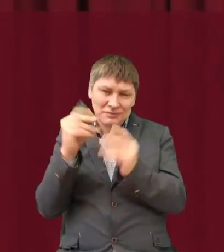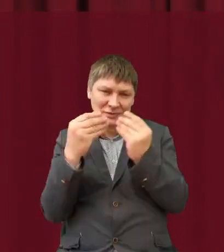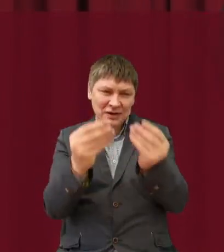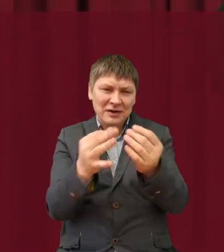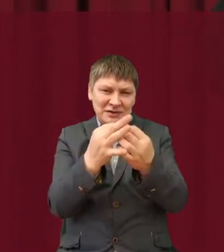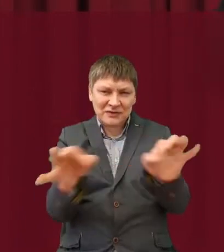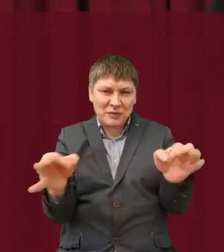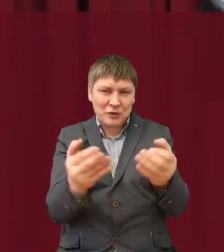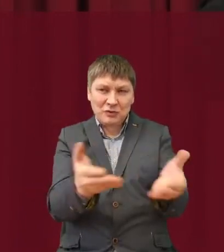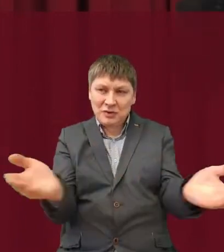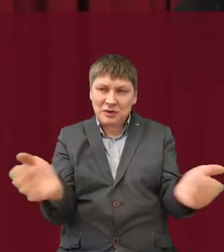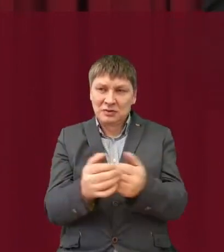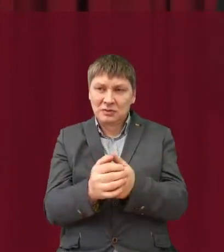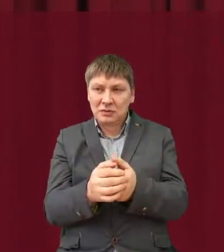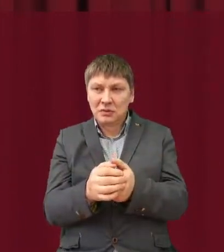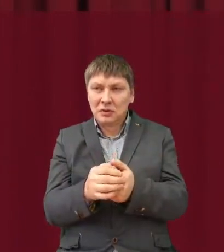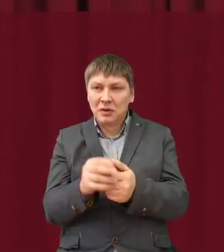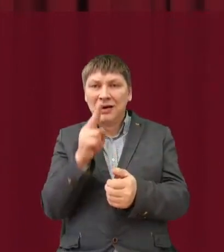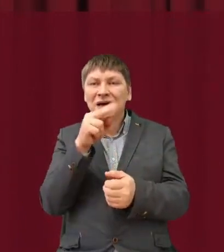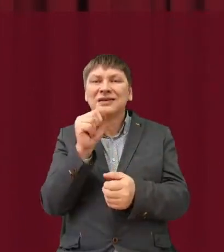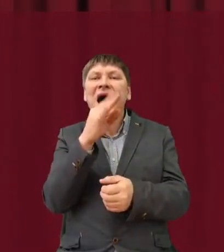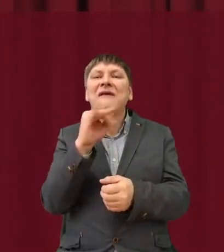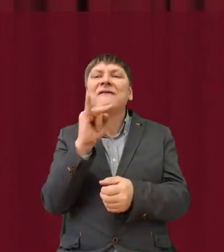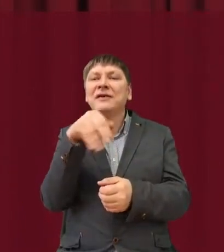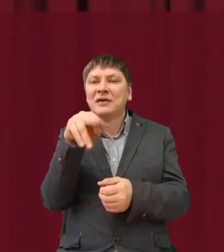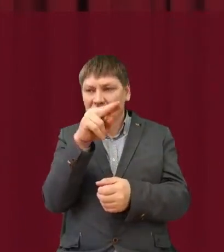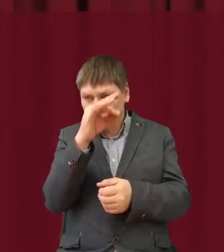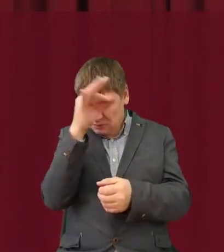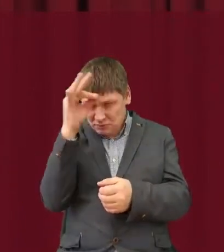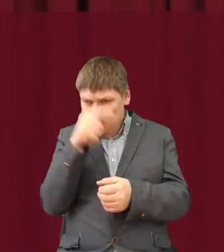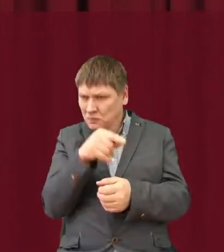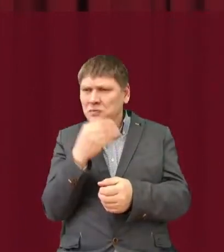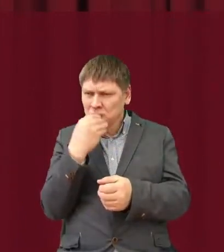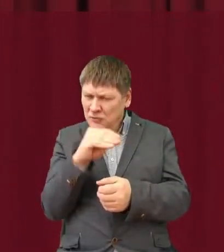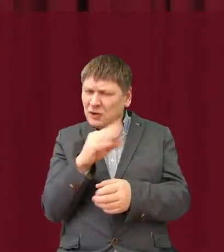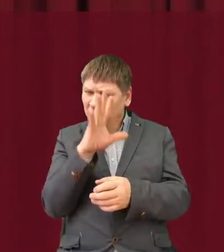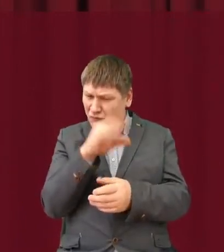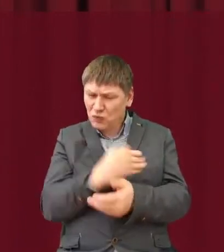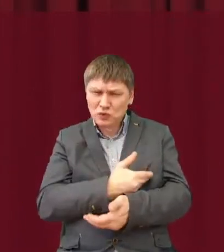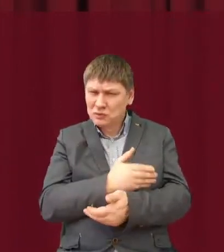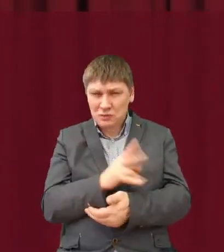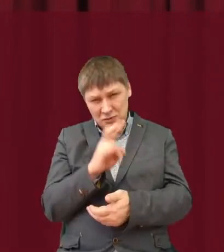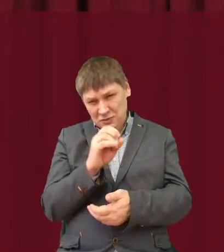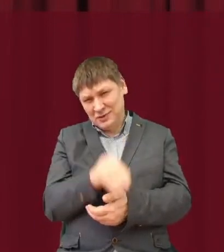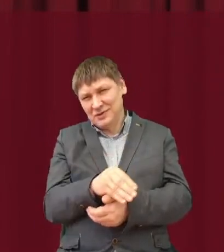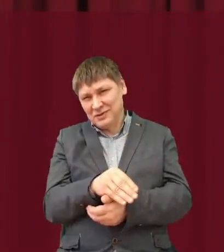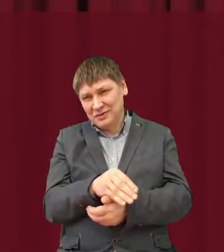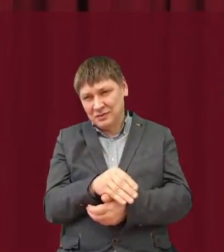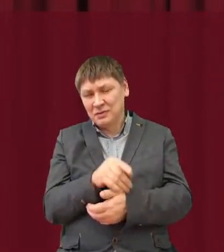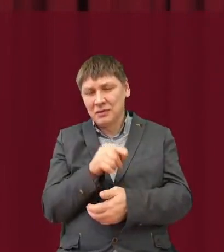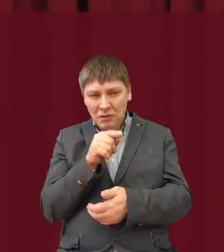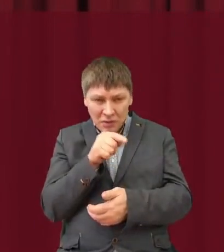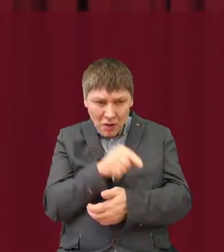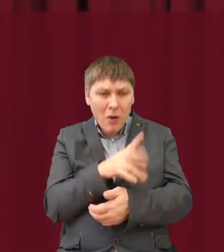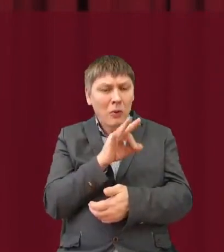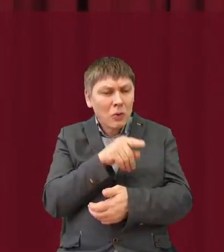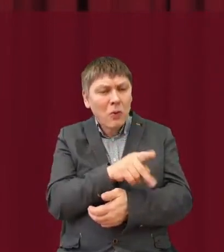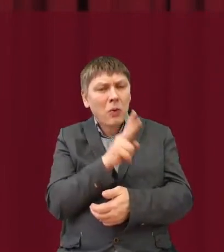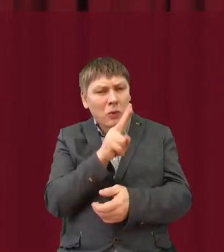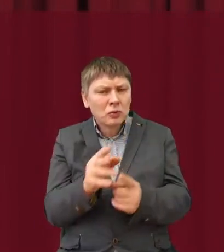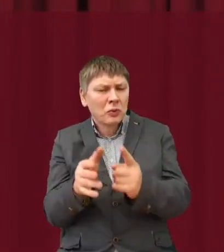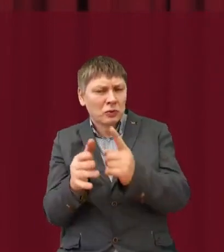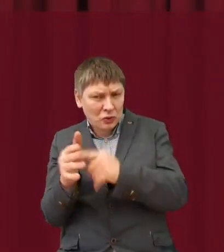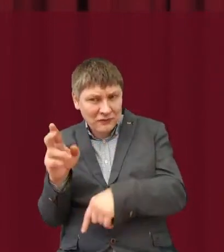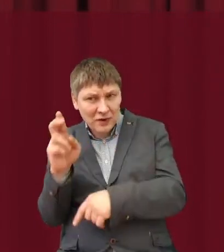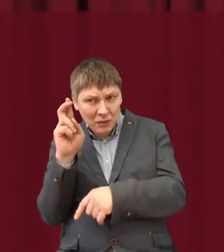свободными Давид был не идеален другие цари они были не идеальными Но те из них которые доверялись